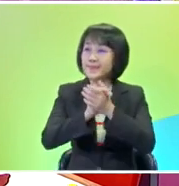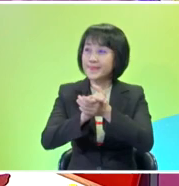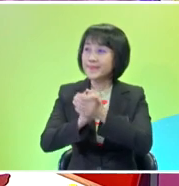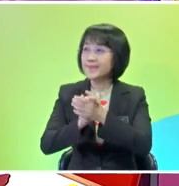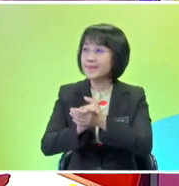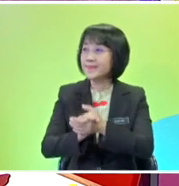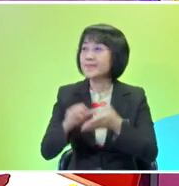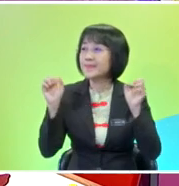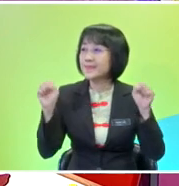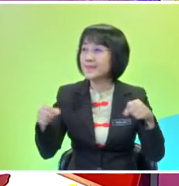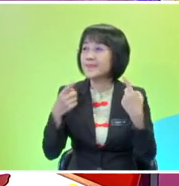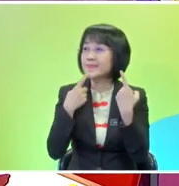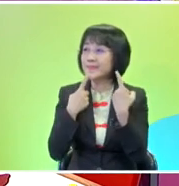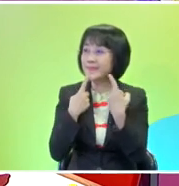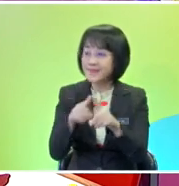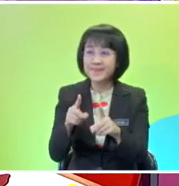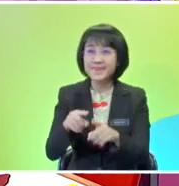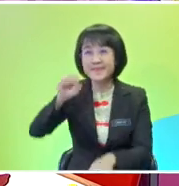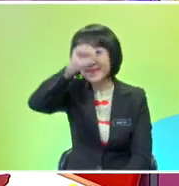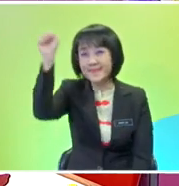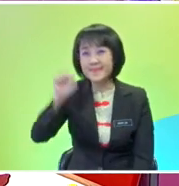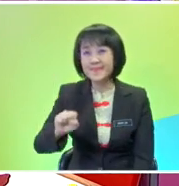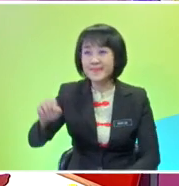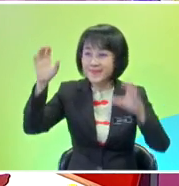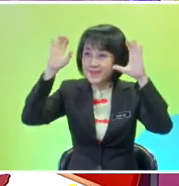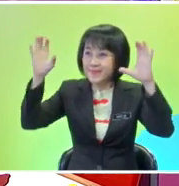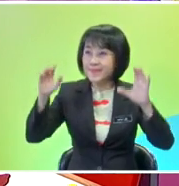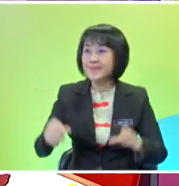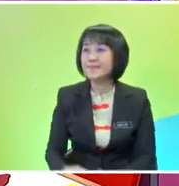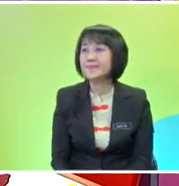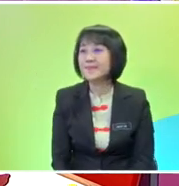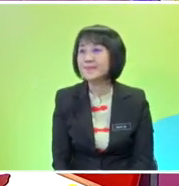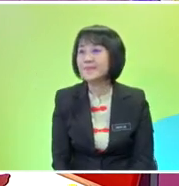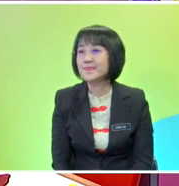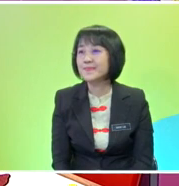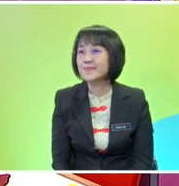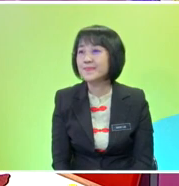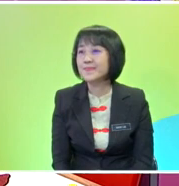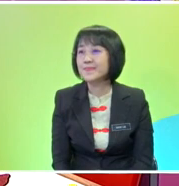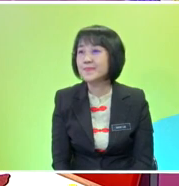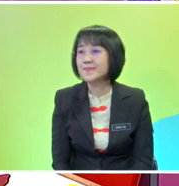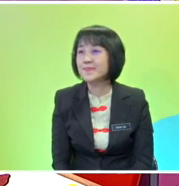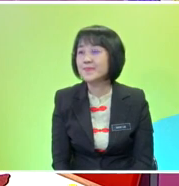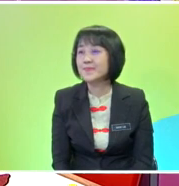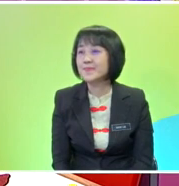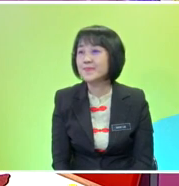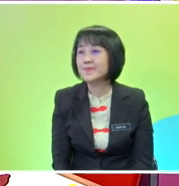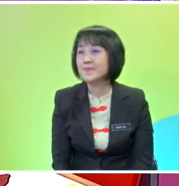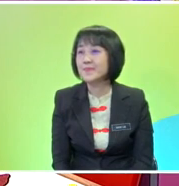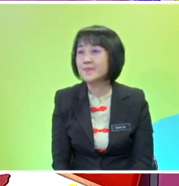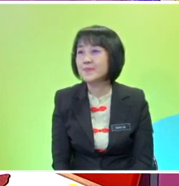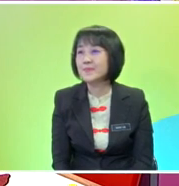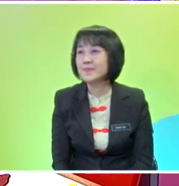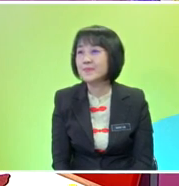kerana boleh jawab soalan cepuremas Cikgu okey cikg akan tampal Cikgu eh kita kita ambil yang komputer di depan